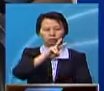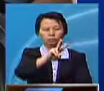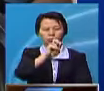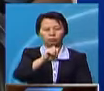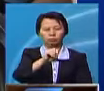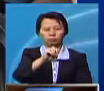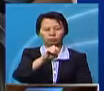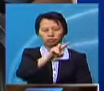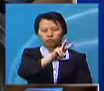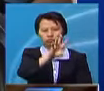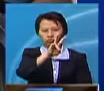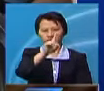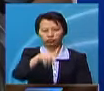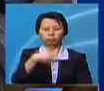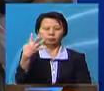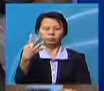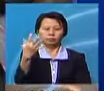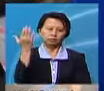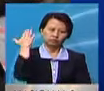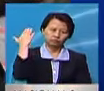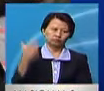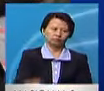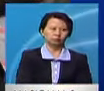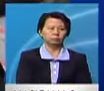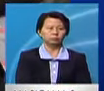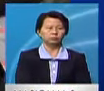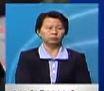27 April lalu.